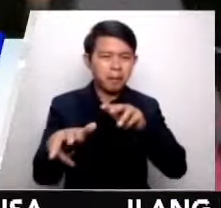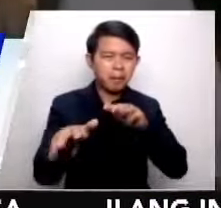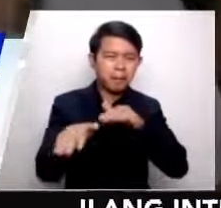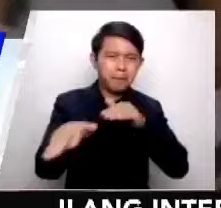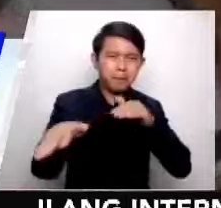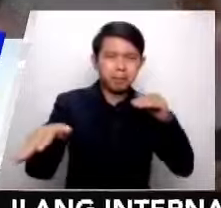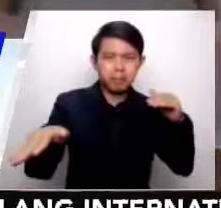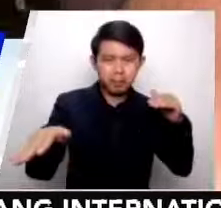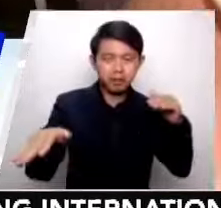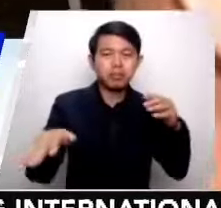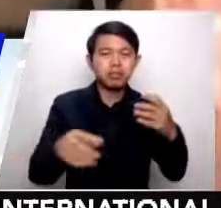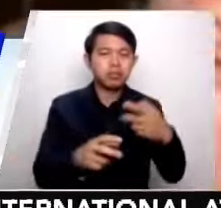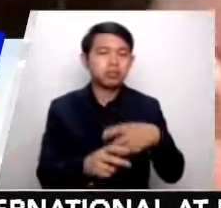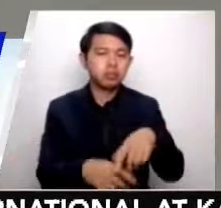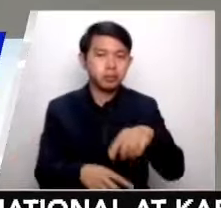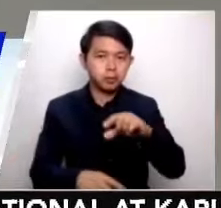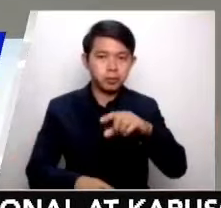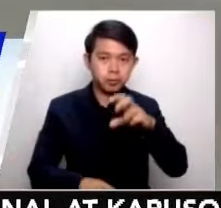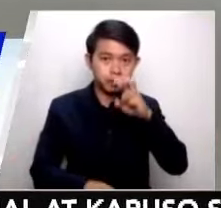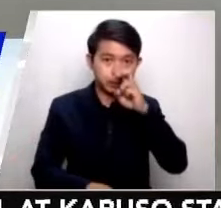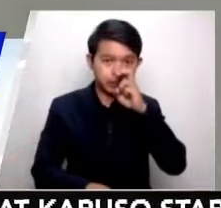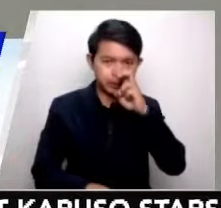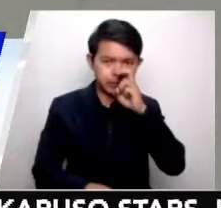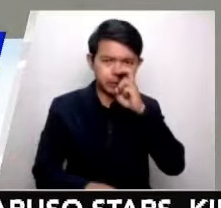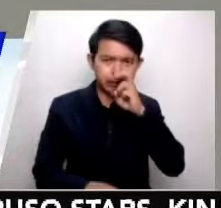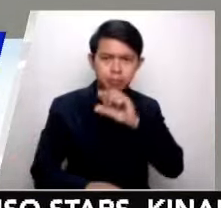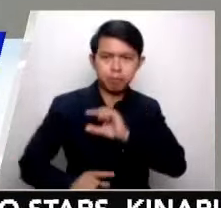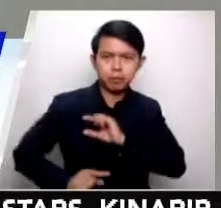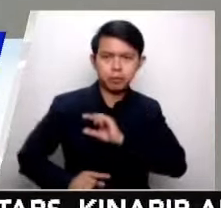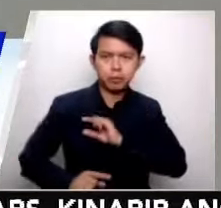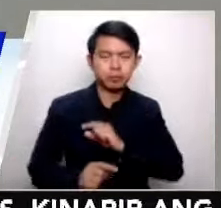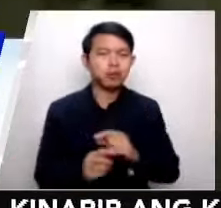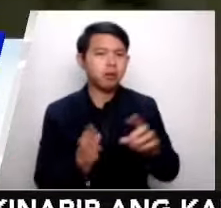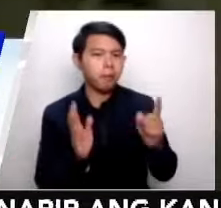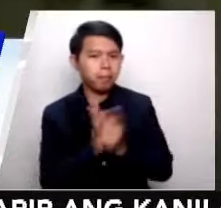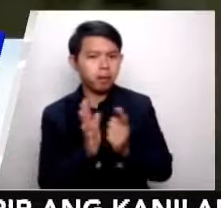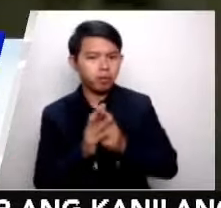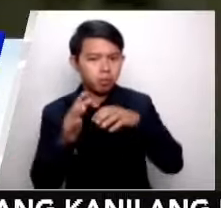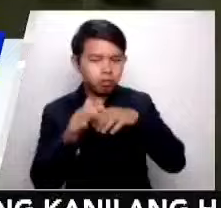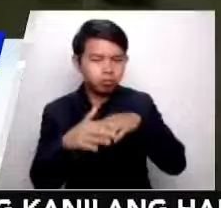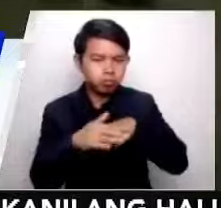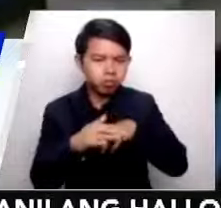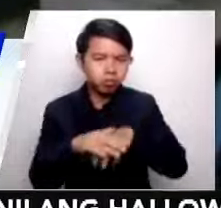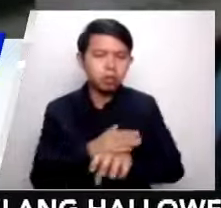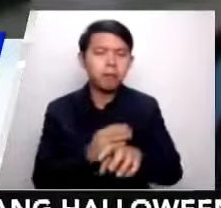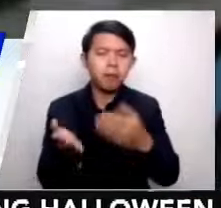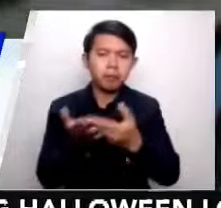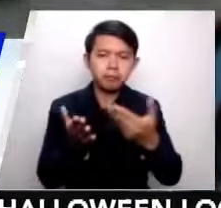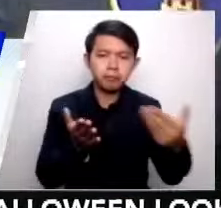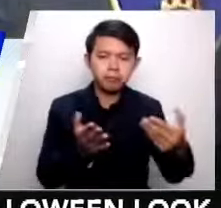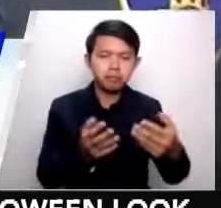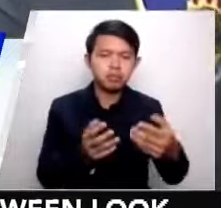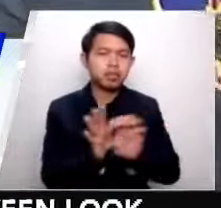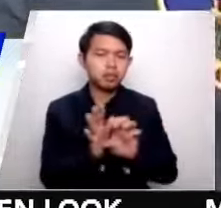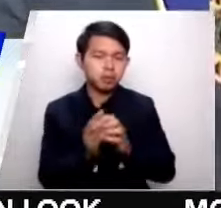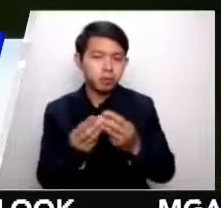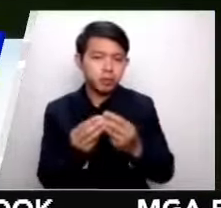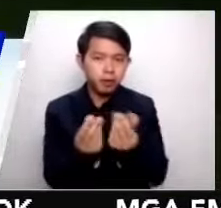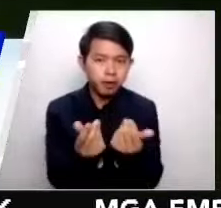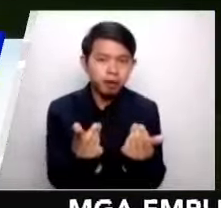at kinukumpiska ang ipinagbabawal tulad ng sigarilyo, playing cards at lighter. May mga pulis sa loob at labas ng sementeryo at may medics